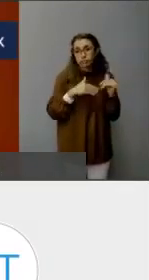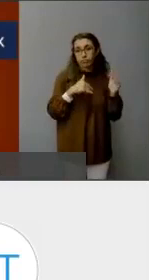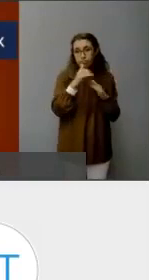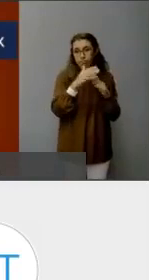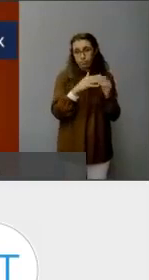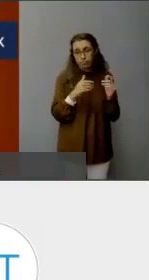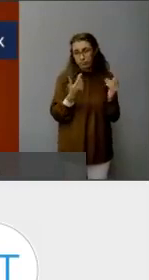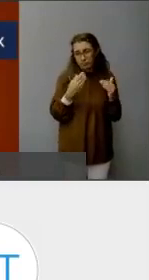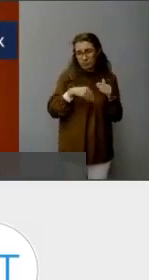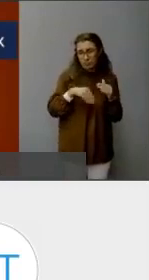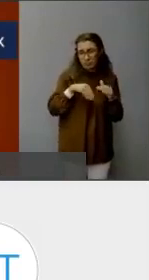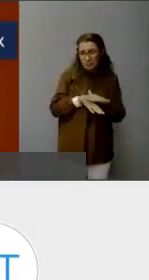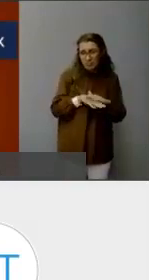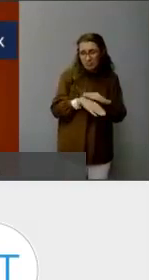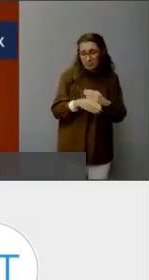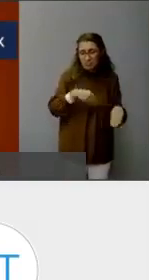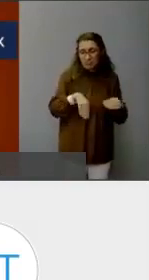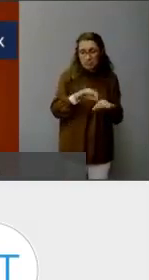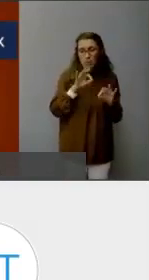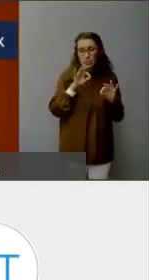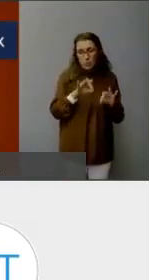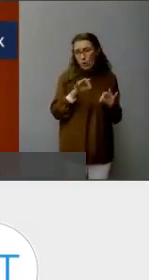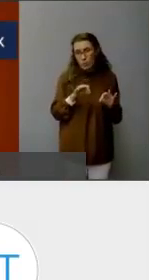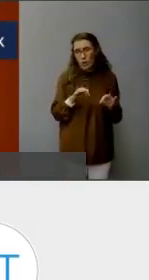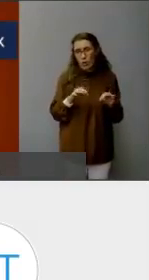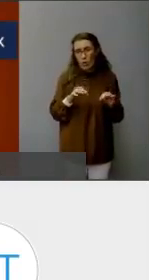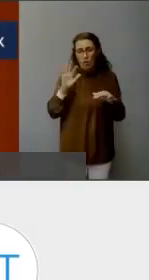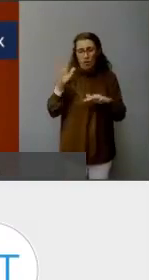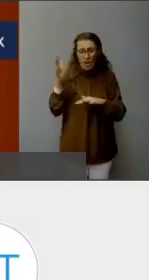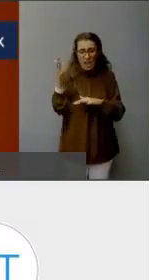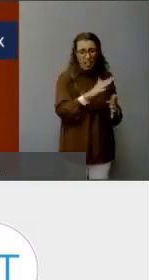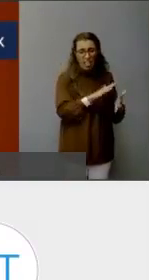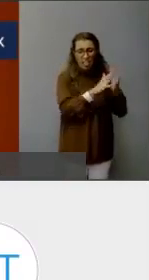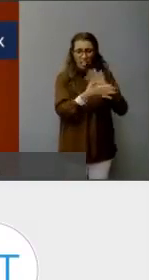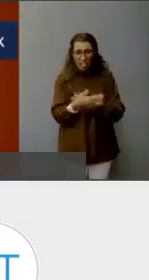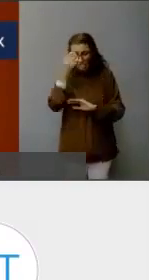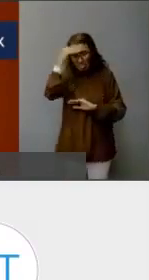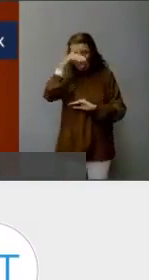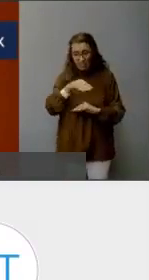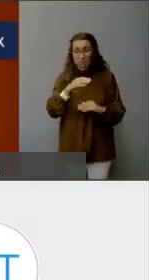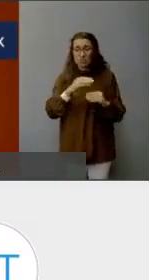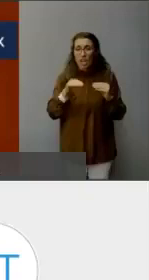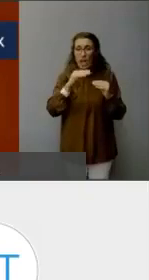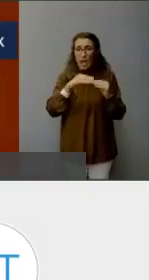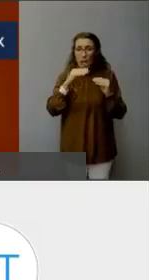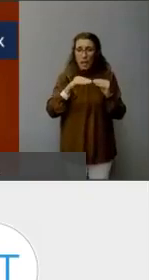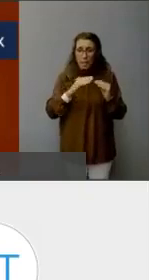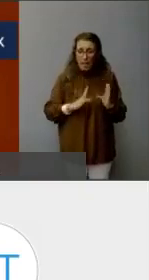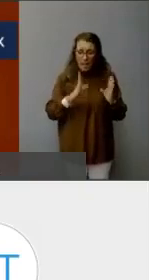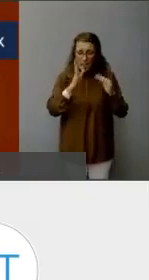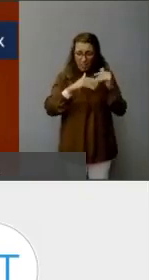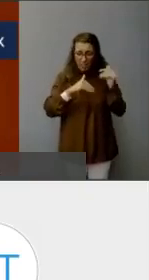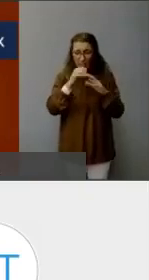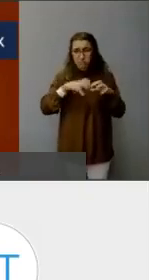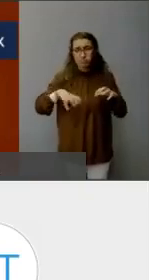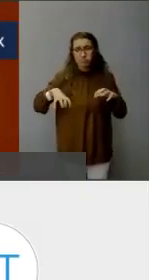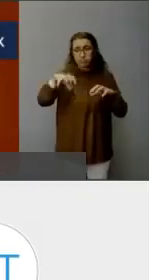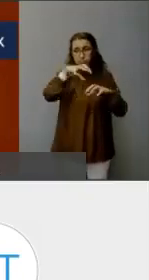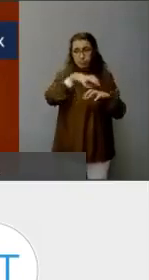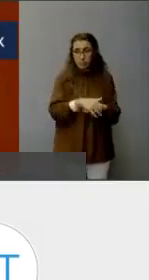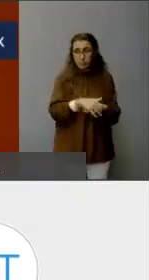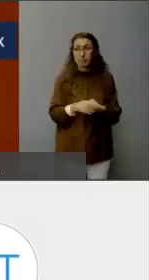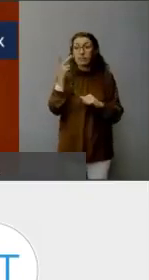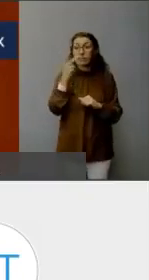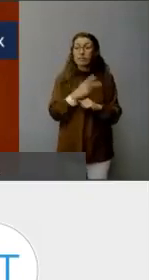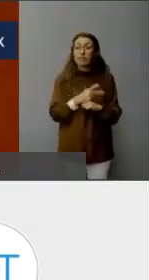sull'ennesima colata di cemento breve parte del testo della delibera che violetto ci potrebbe vincere per il marchese